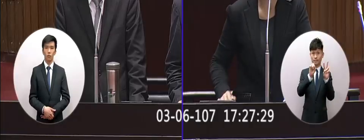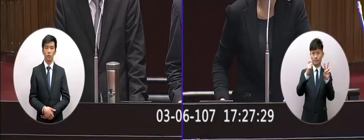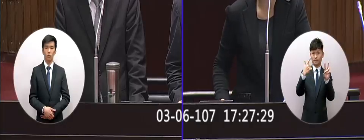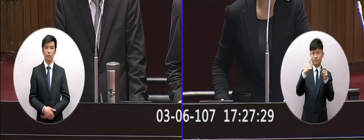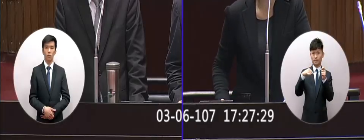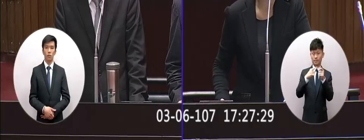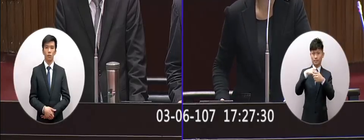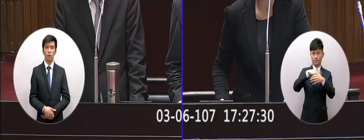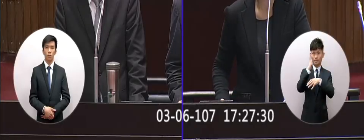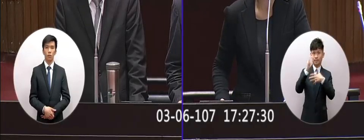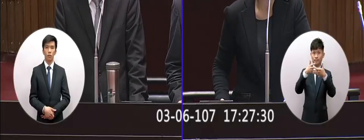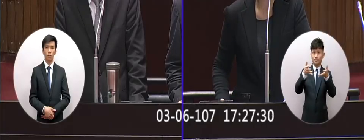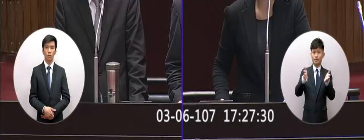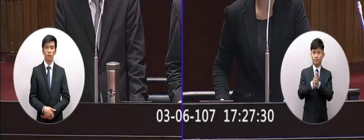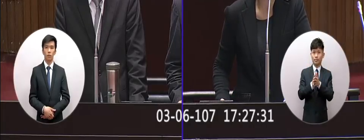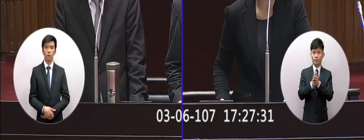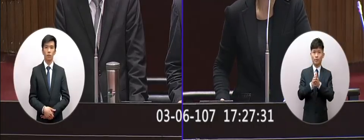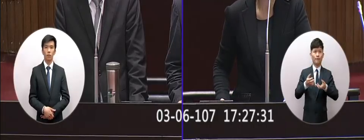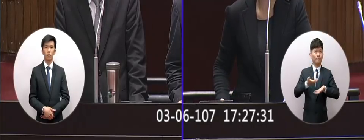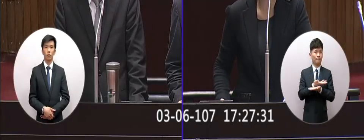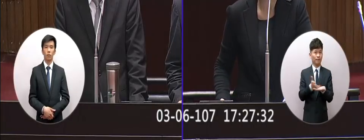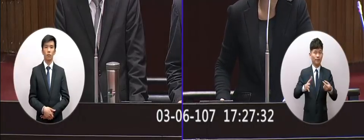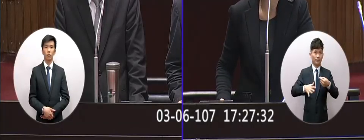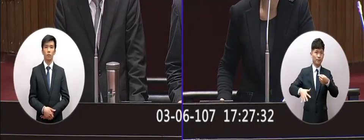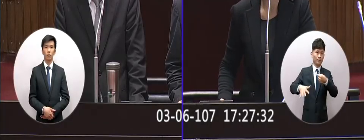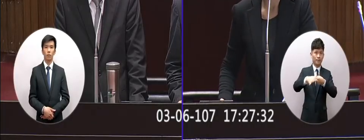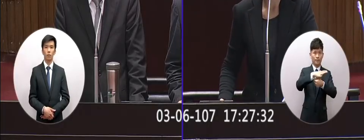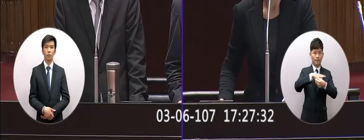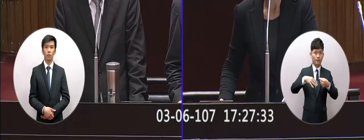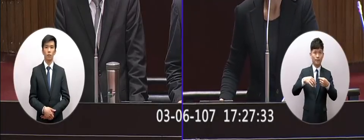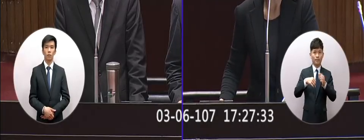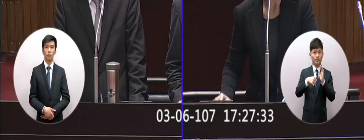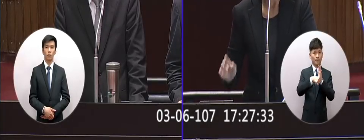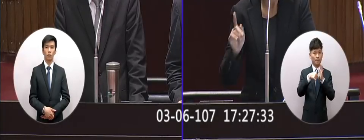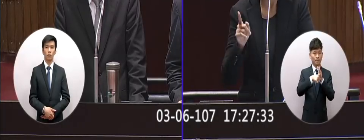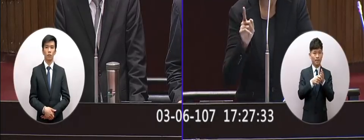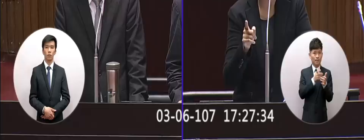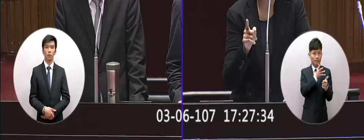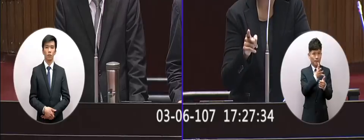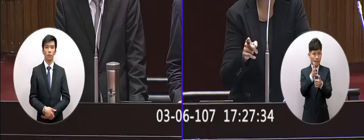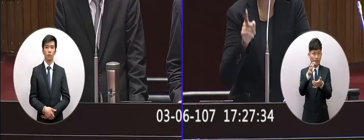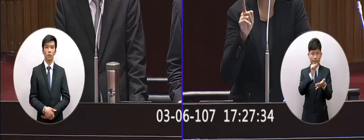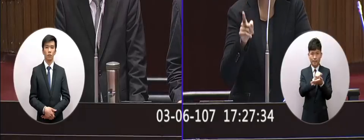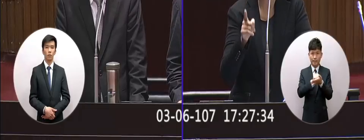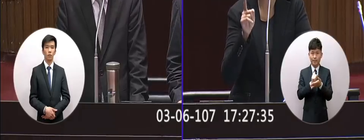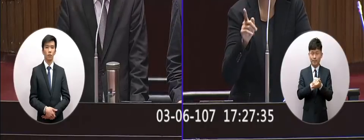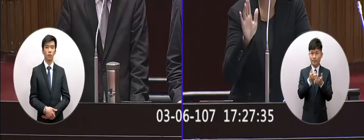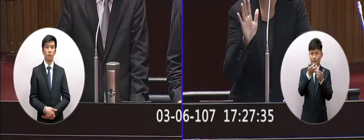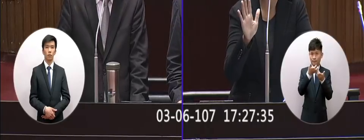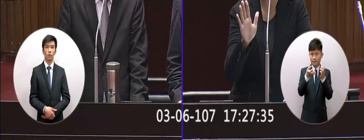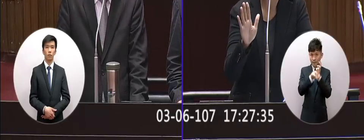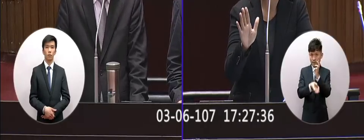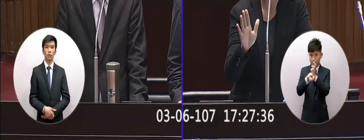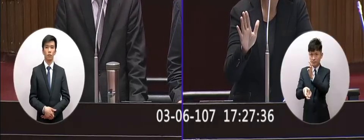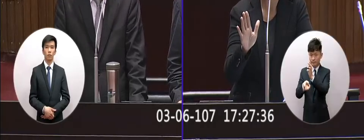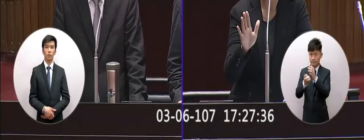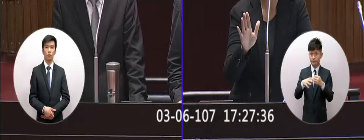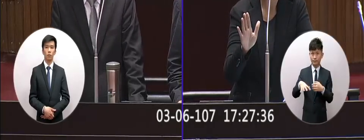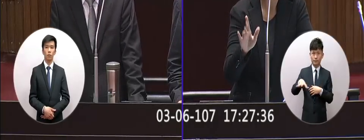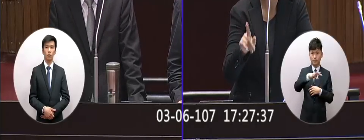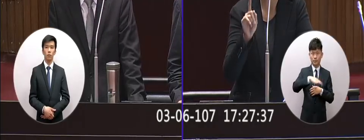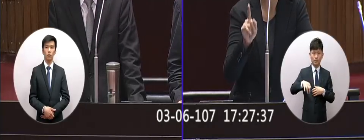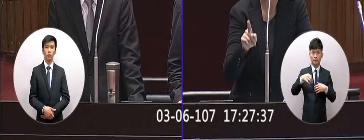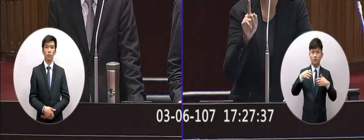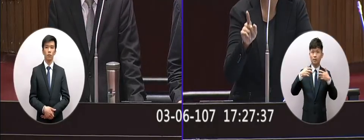部发行了一个全国姓名统计分析，在这个报告里面说，全台湾55个原住